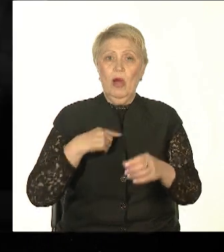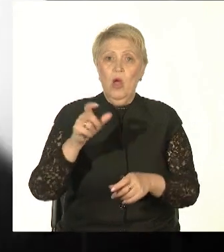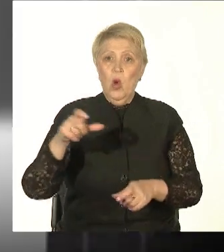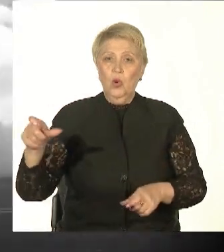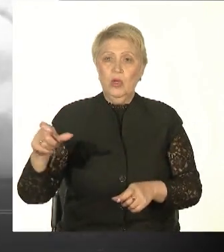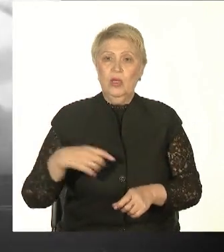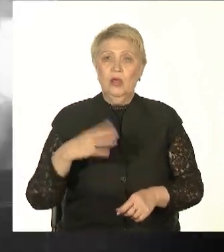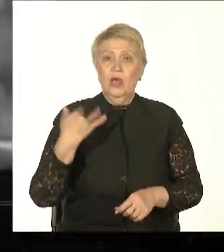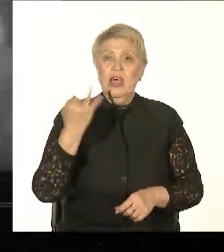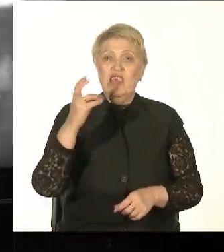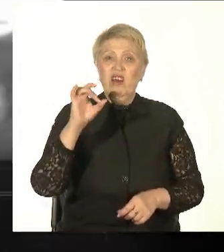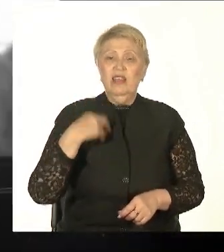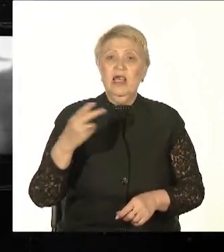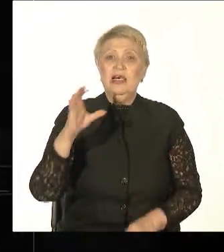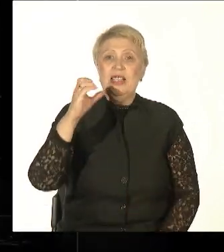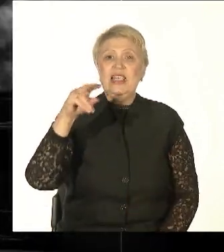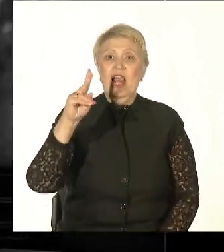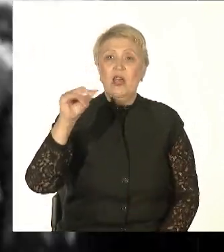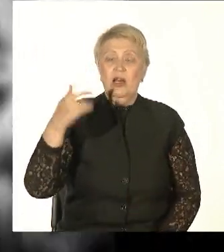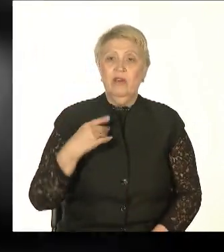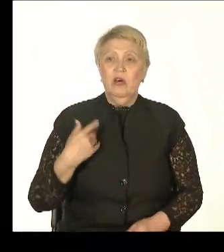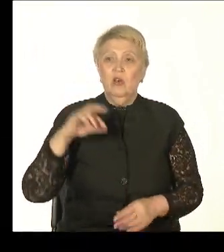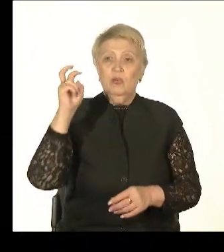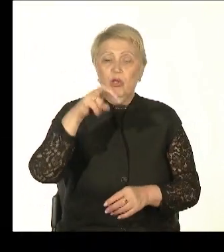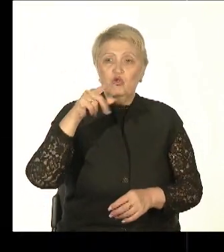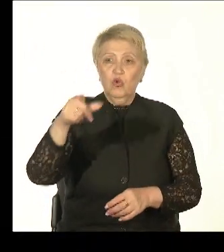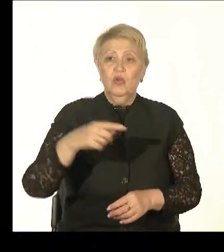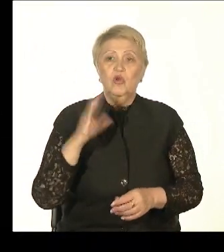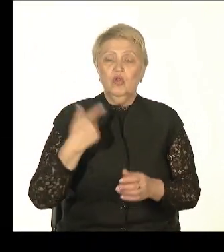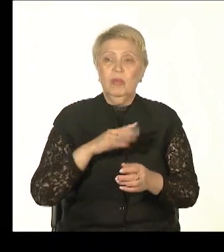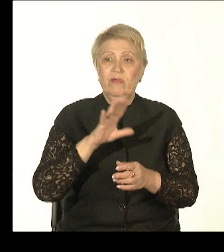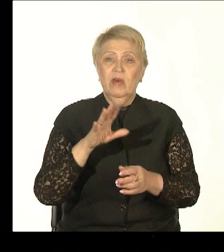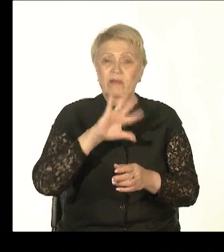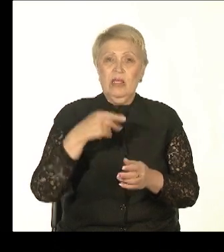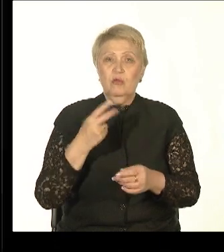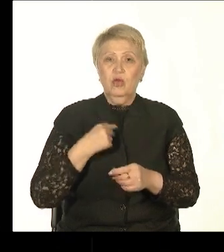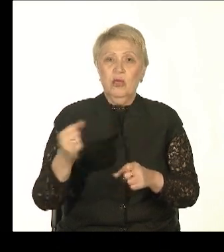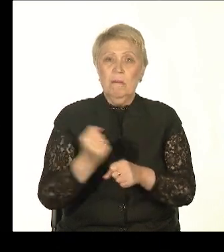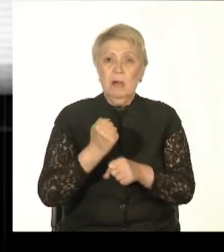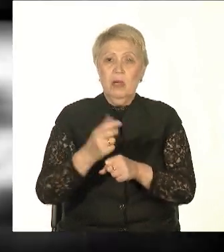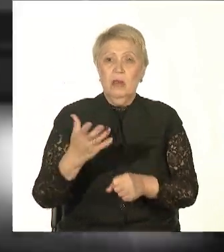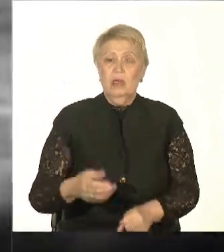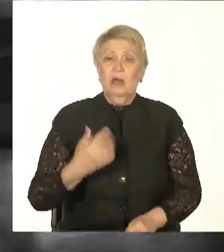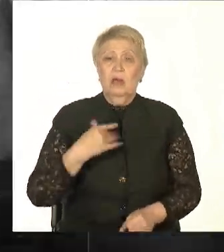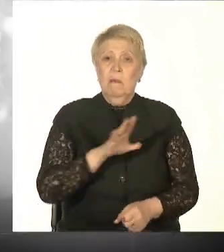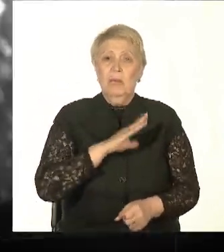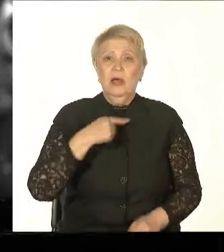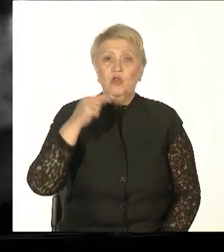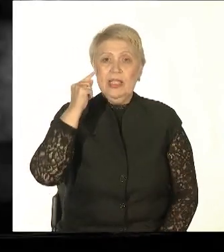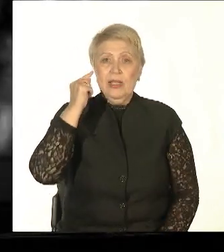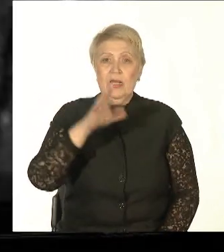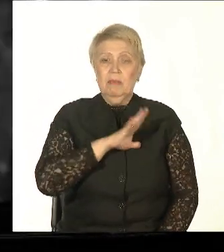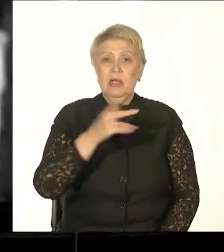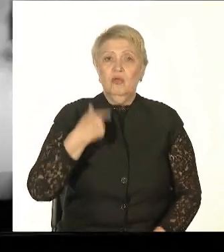поднял заставу в ружье и отправился с небольшим подразделением навстречу. Но в отличие от предыдущих инцидентов, в этот раз китайцы были вооружены